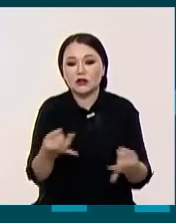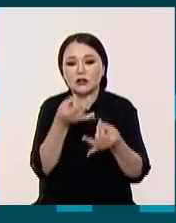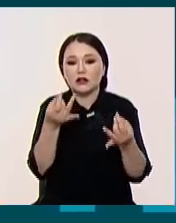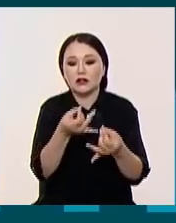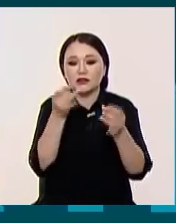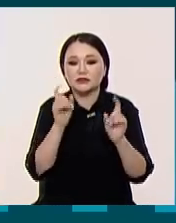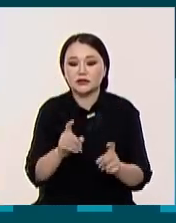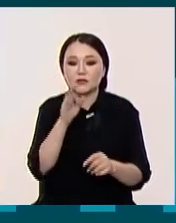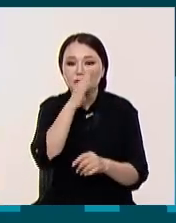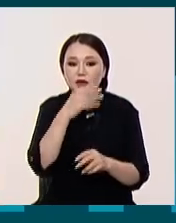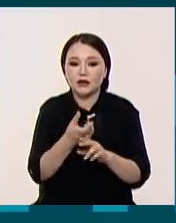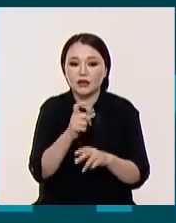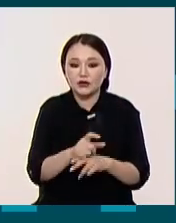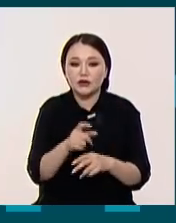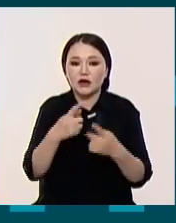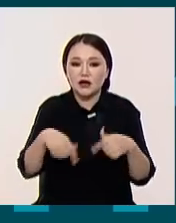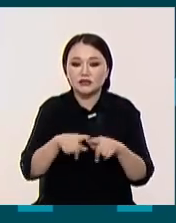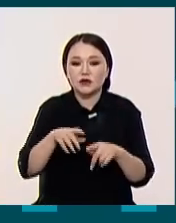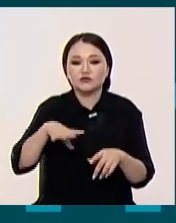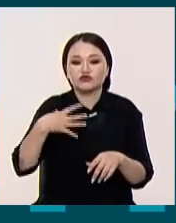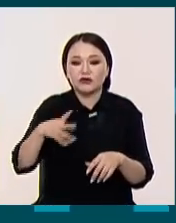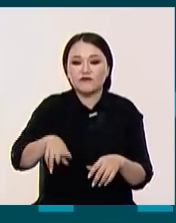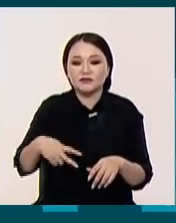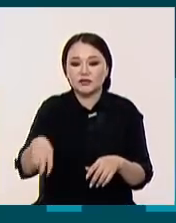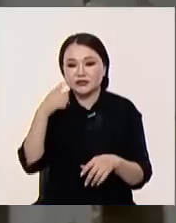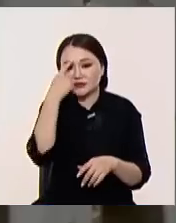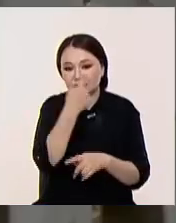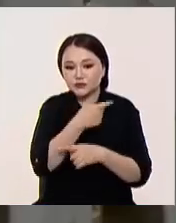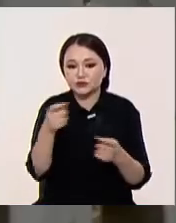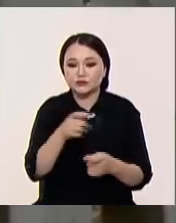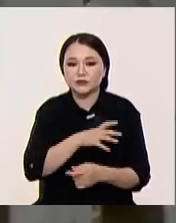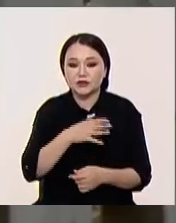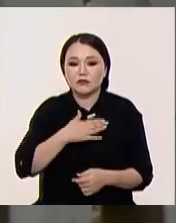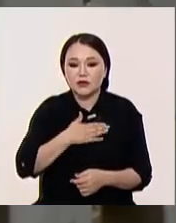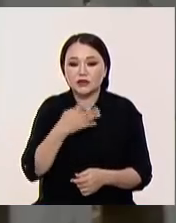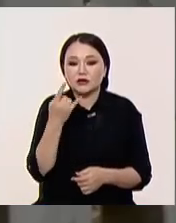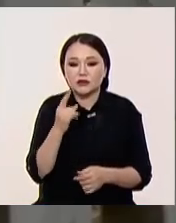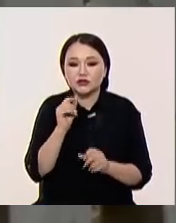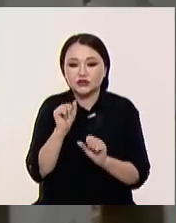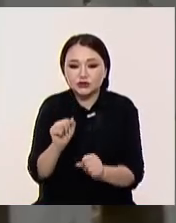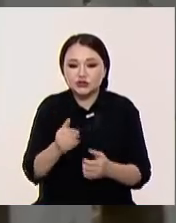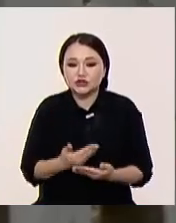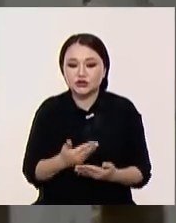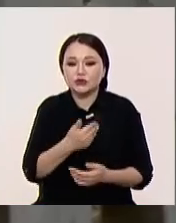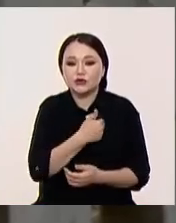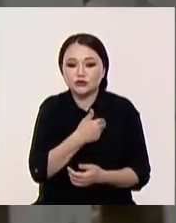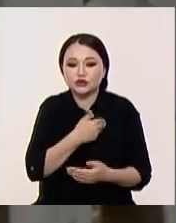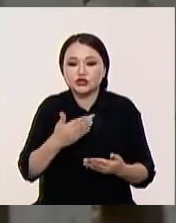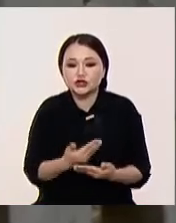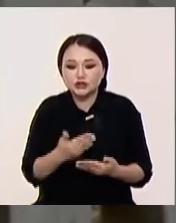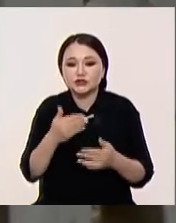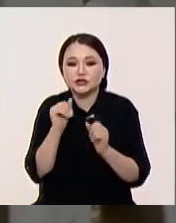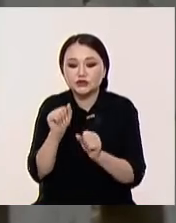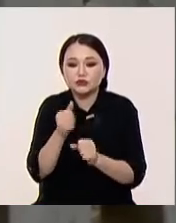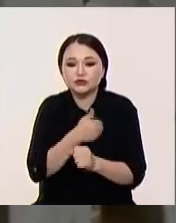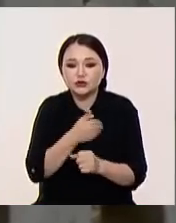отыр. Ата-аналарға бұл жайды мекеменің бұрынғы тәрбиешісі хабарлаған көрінеді. Мен баланың өмірін қорғағым келді. Баланың өмірін.